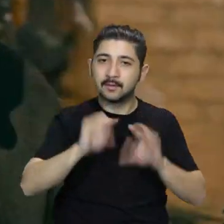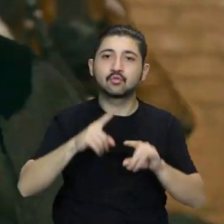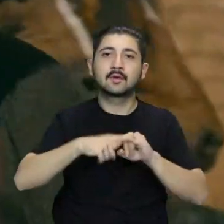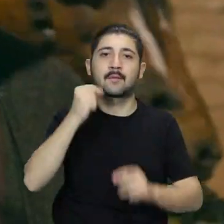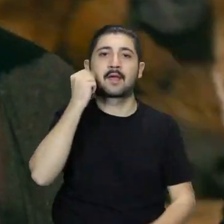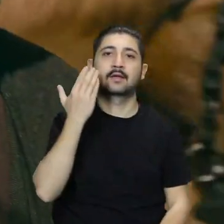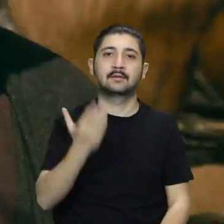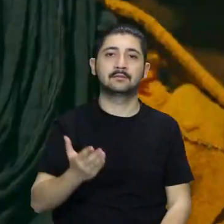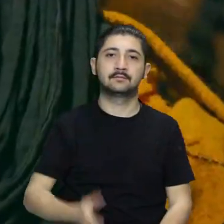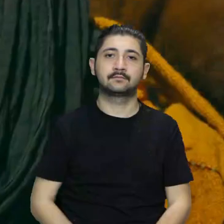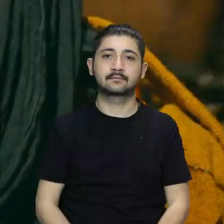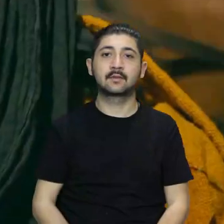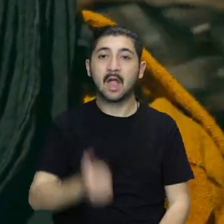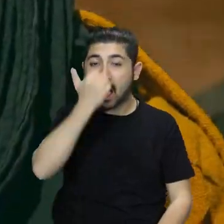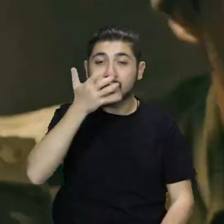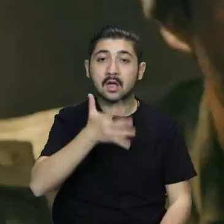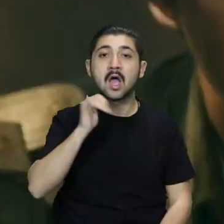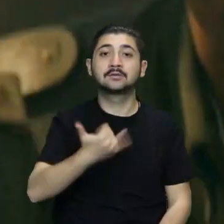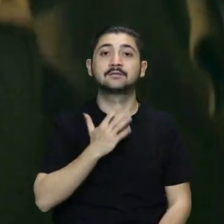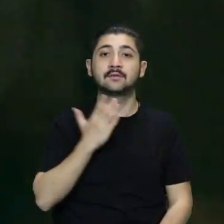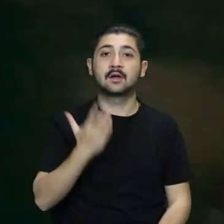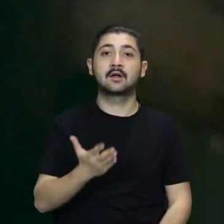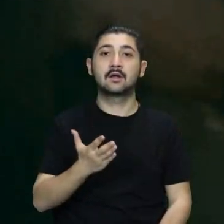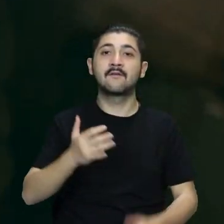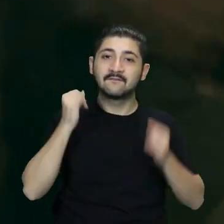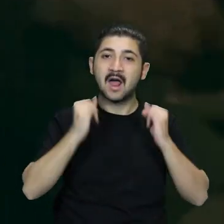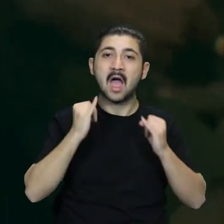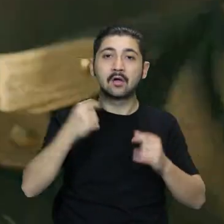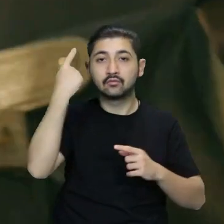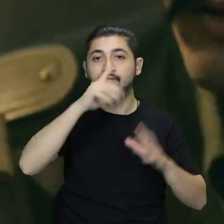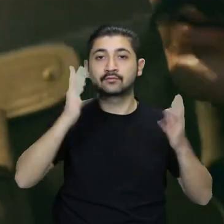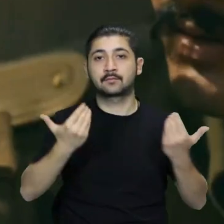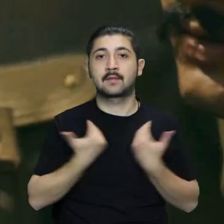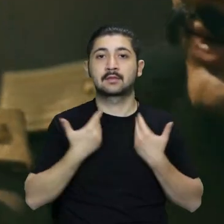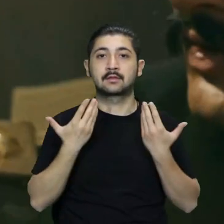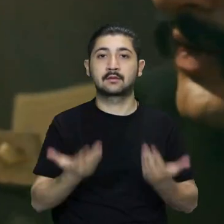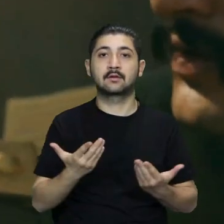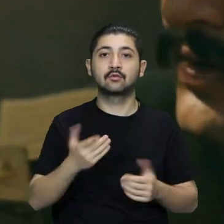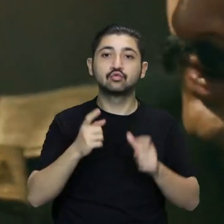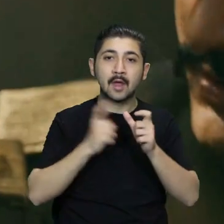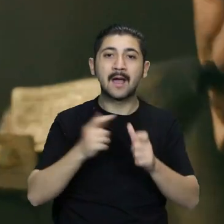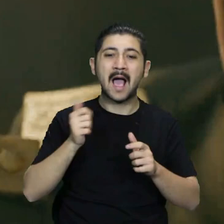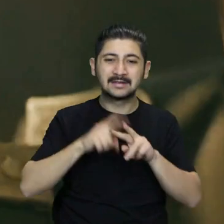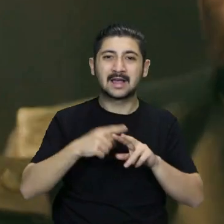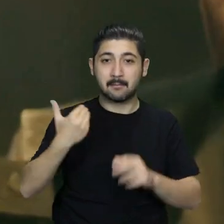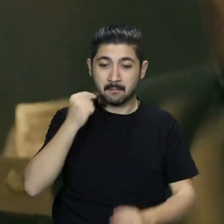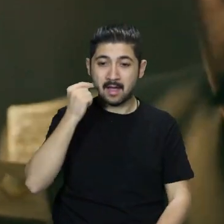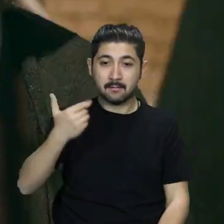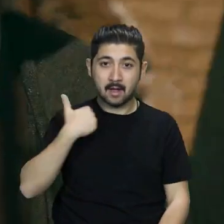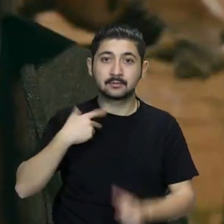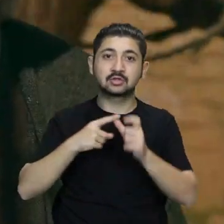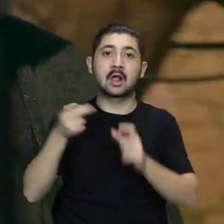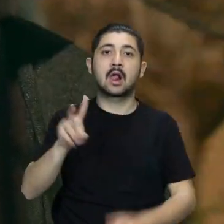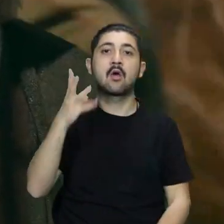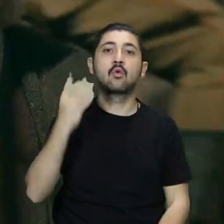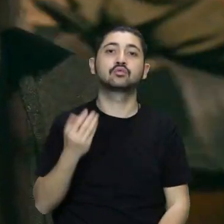Bey. Kanaması çok. Felaketin sebebi benim. Süleyman Askeri Bey benim yüzümden şehit